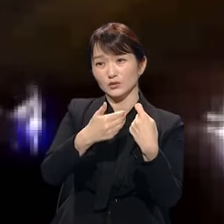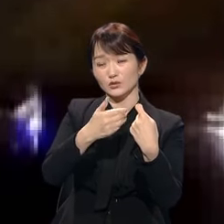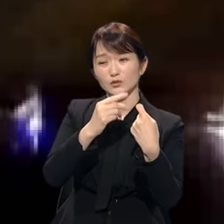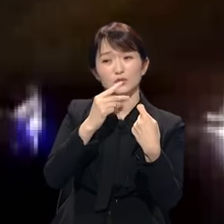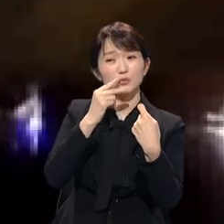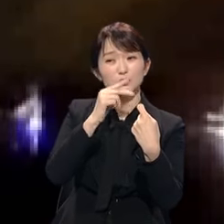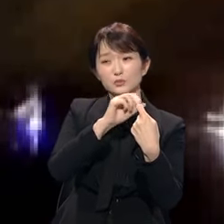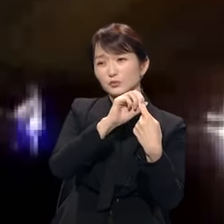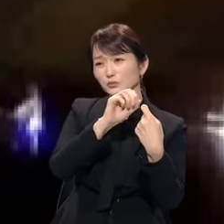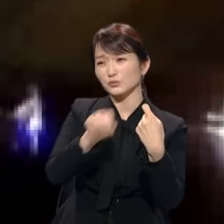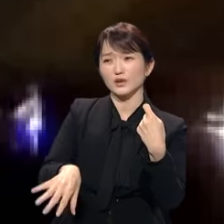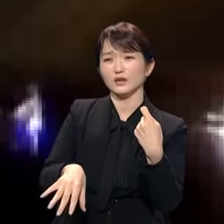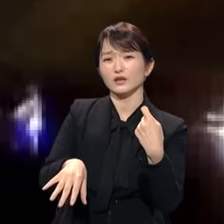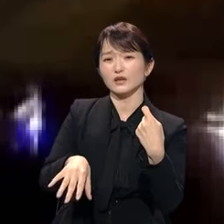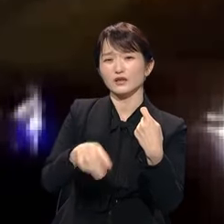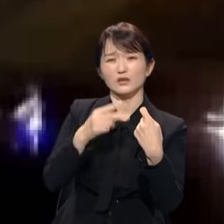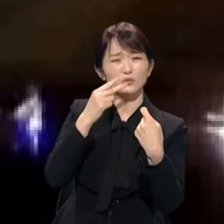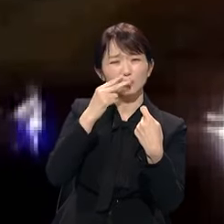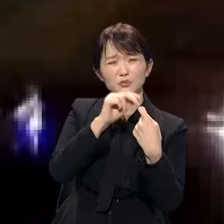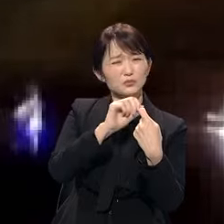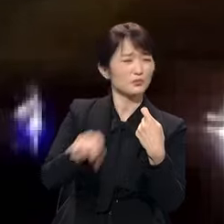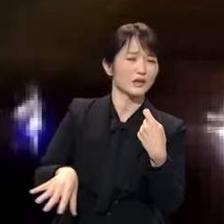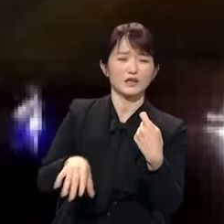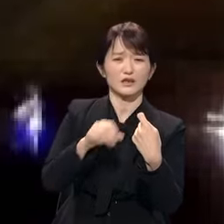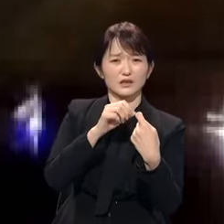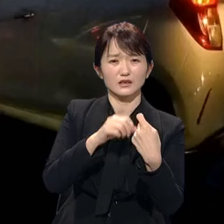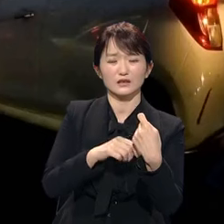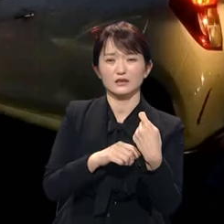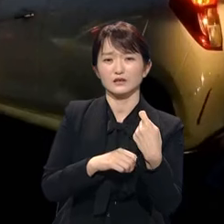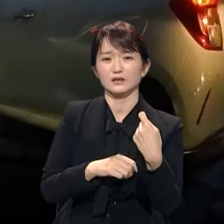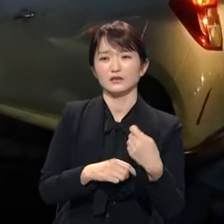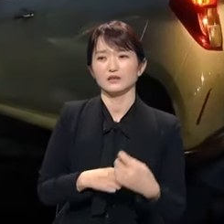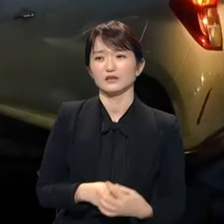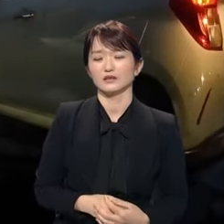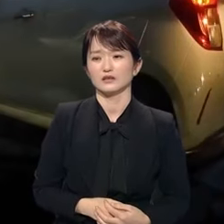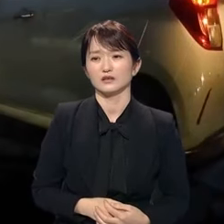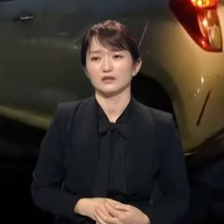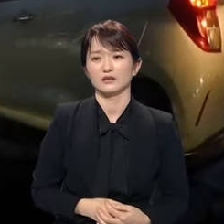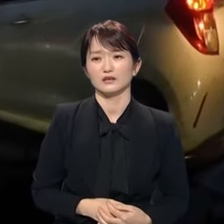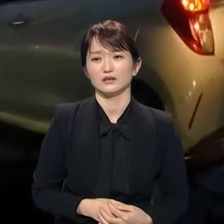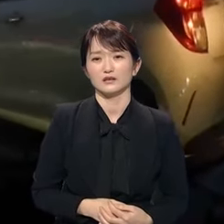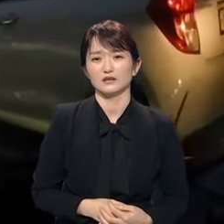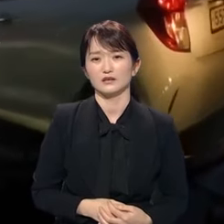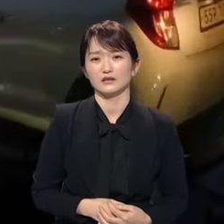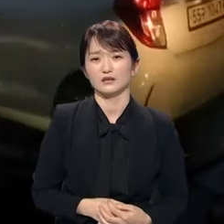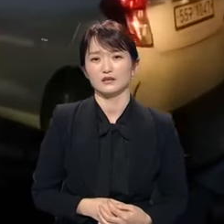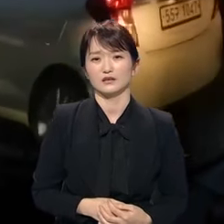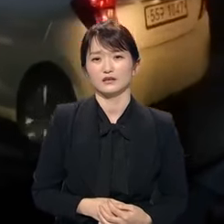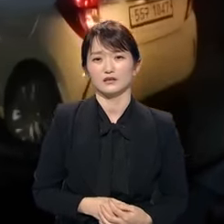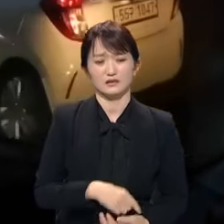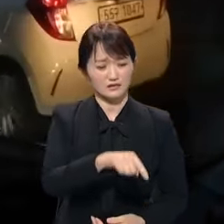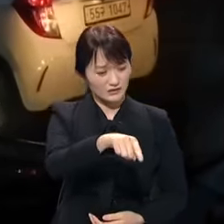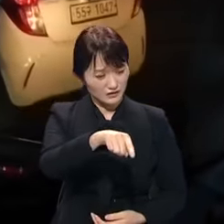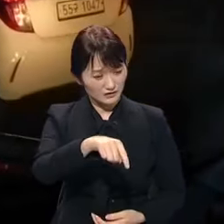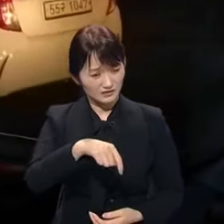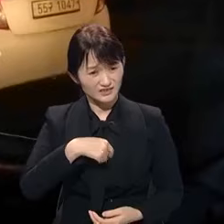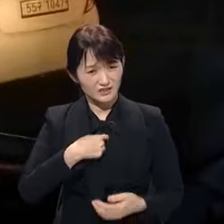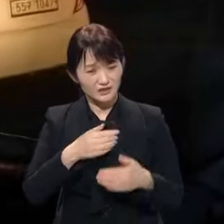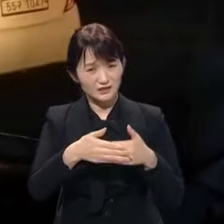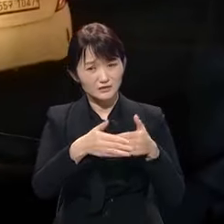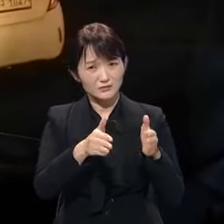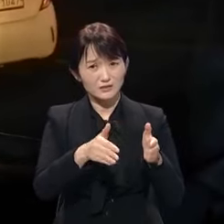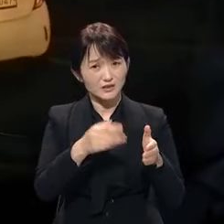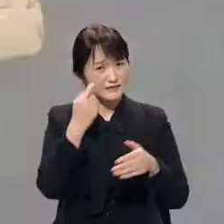아, 도로 위로 담배꽁초들이 우수수수수수수. 자, 저런 인간들한테 아니, 당신 여기가 당신네 집